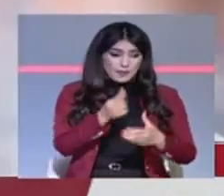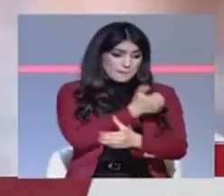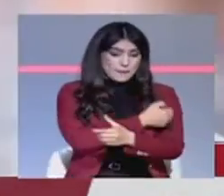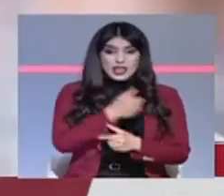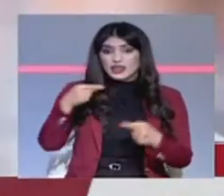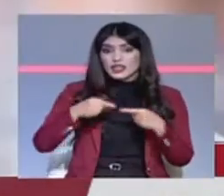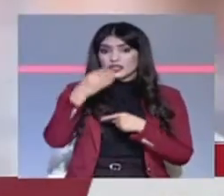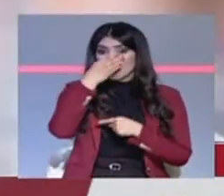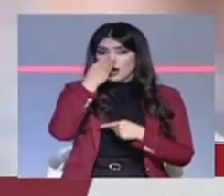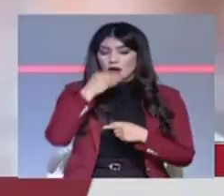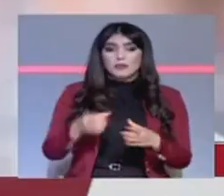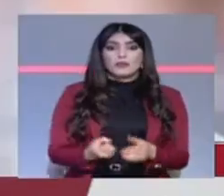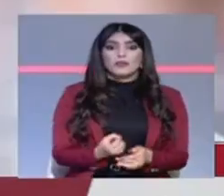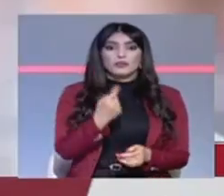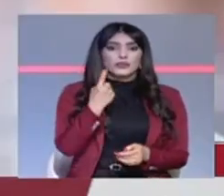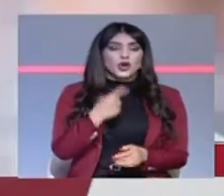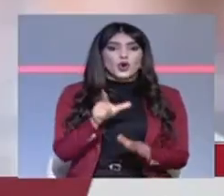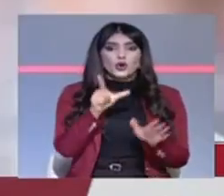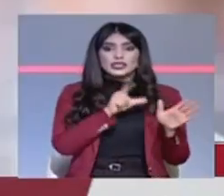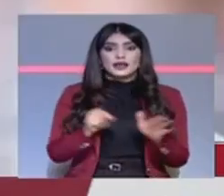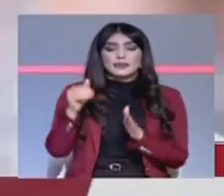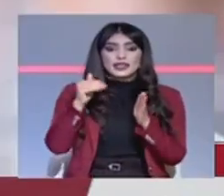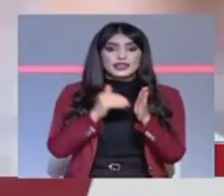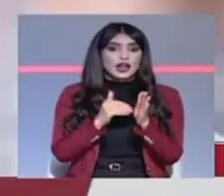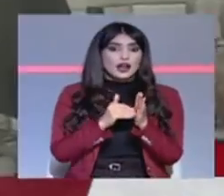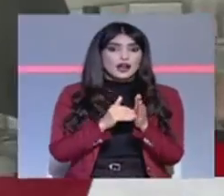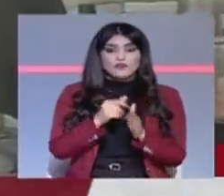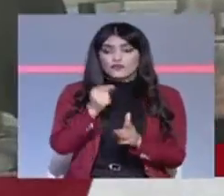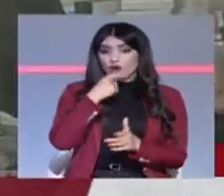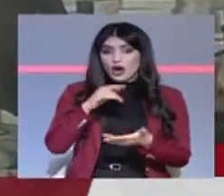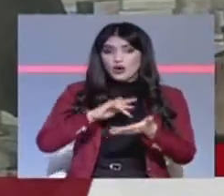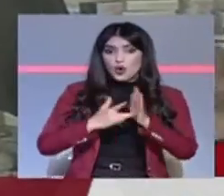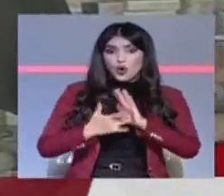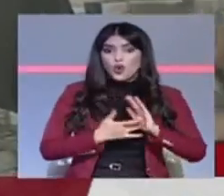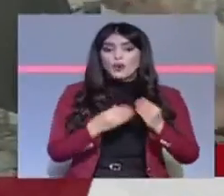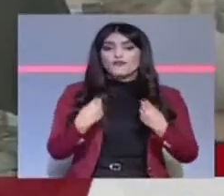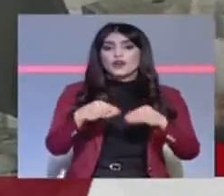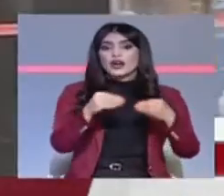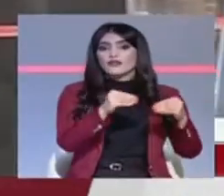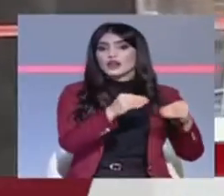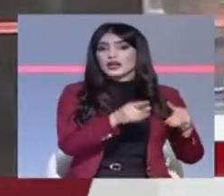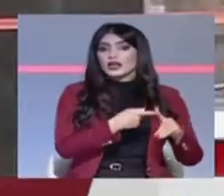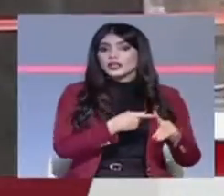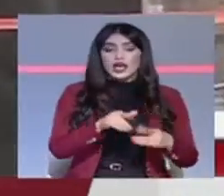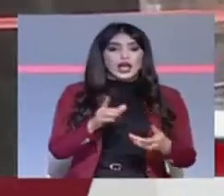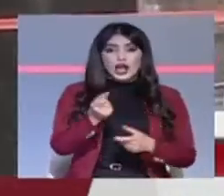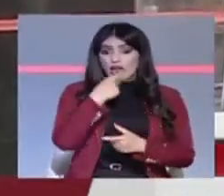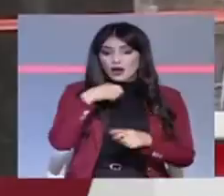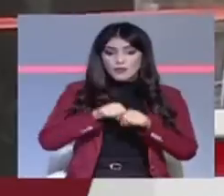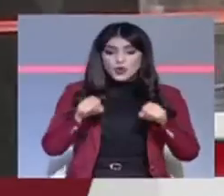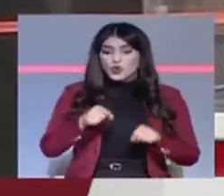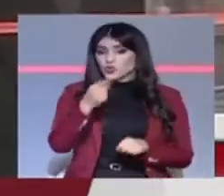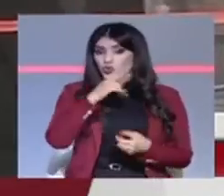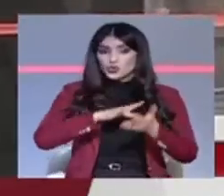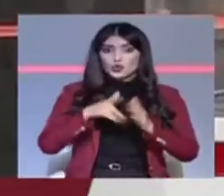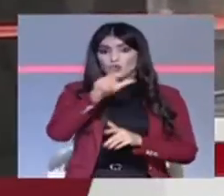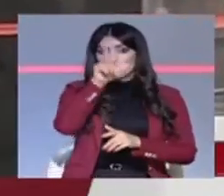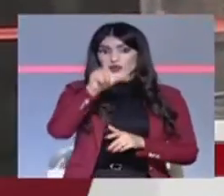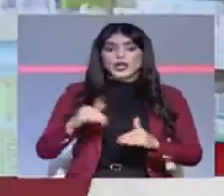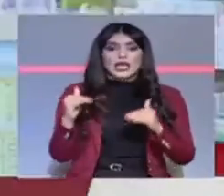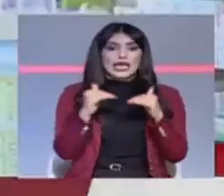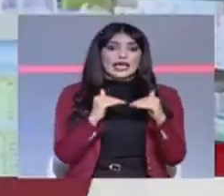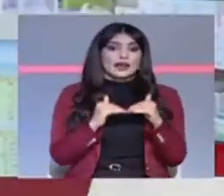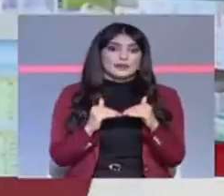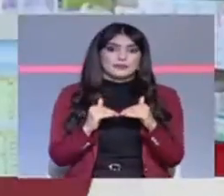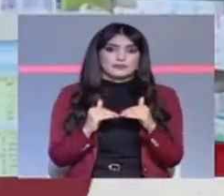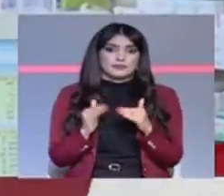والتي قدرت بمائه وسبعين الف جرعه على الصيدليات الموزعه لا كامل تراب الجمهوريه كان بالتساوي